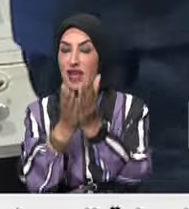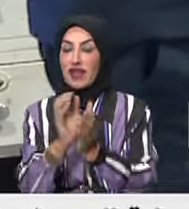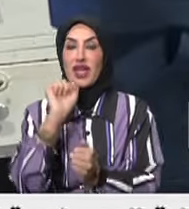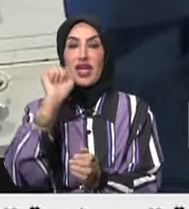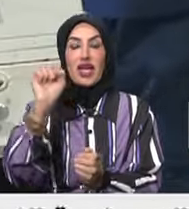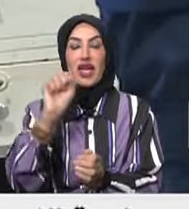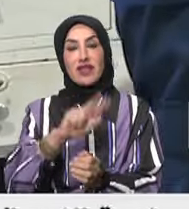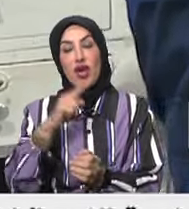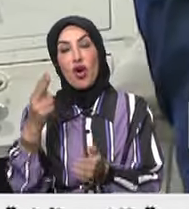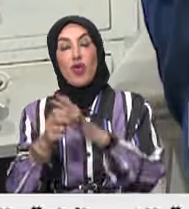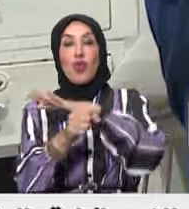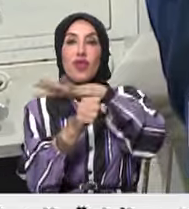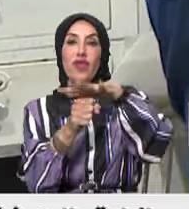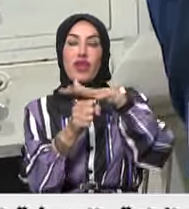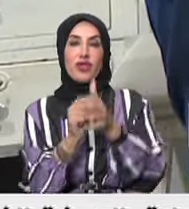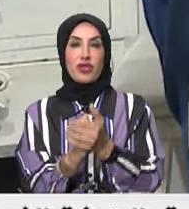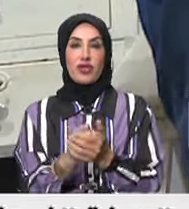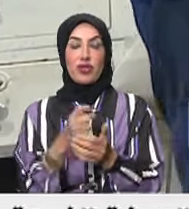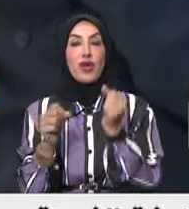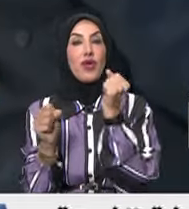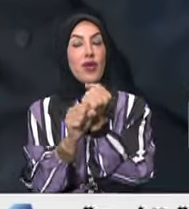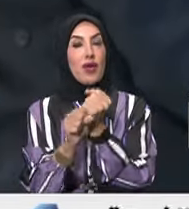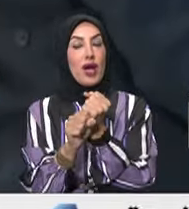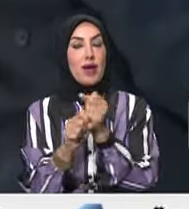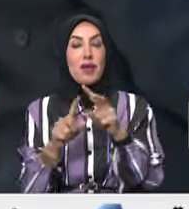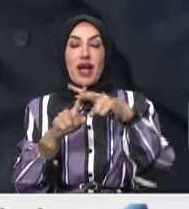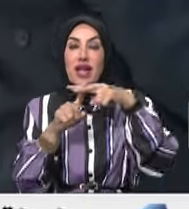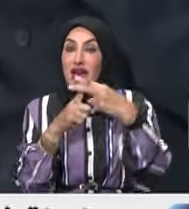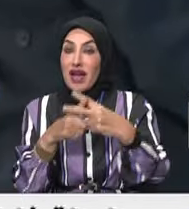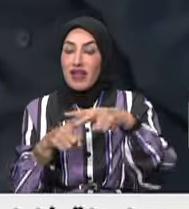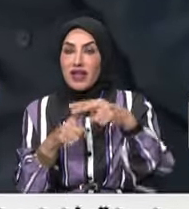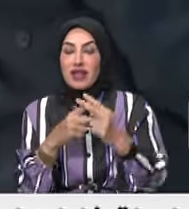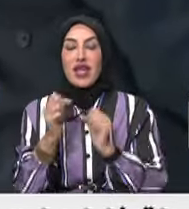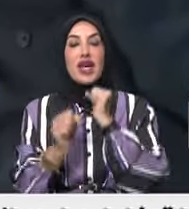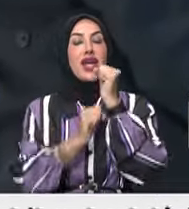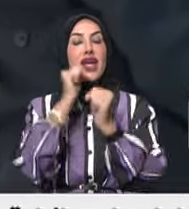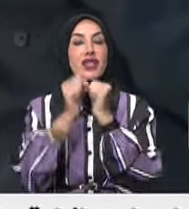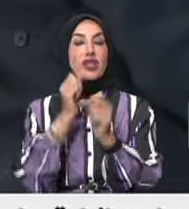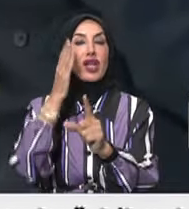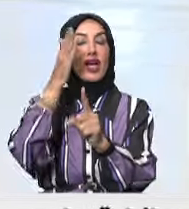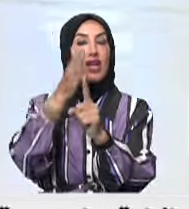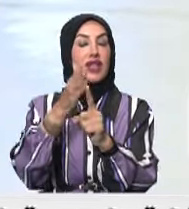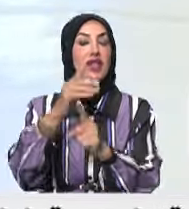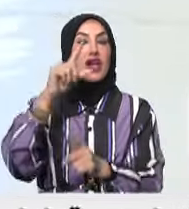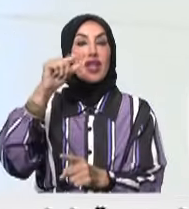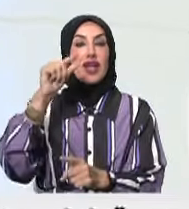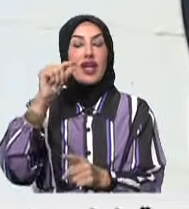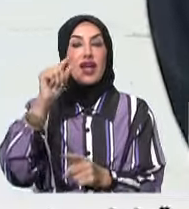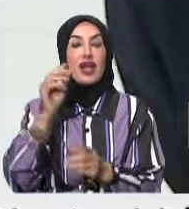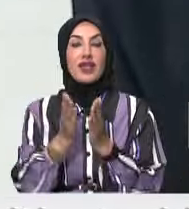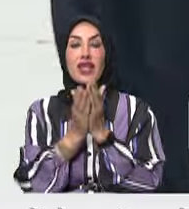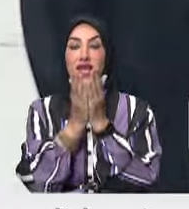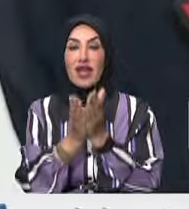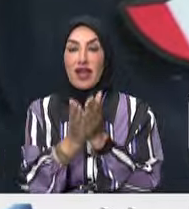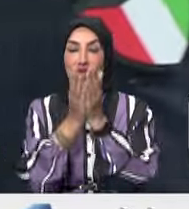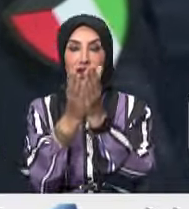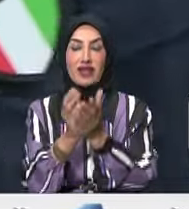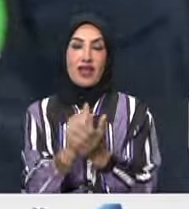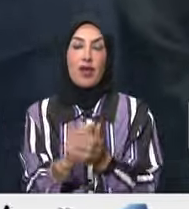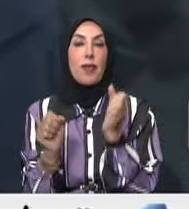باحدى الجزر وان اعمال الصيانه تشمل العديد من الانشطه بهدف تحسين كفاءه وامان القطع البحريه ومن ضمن